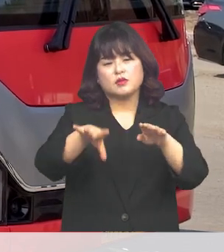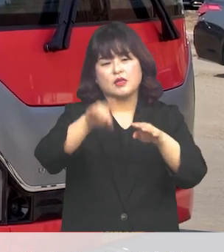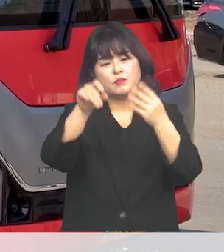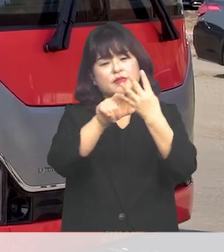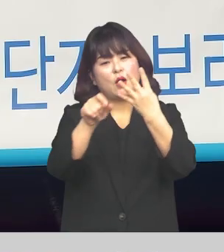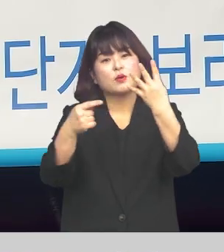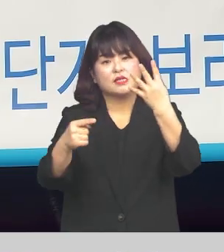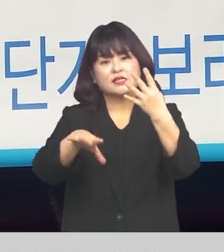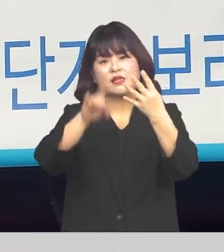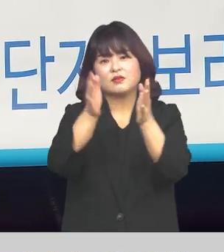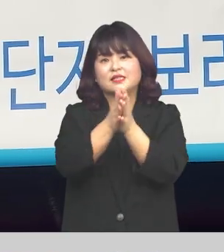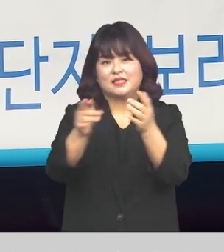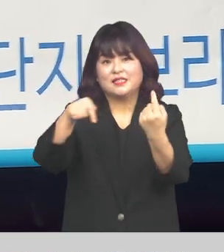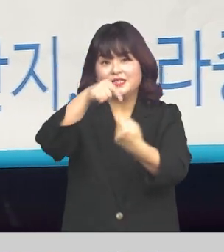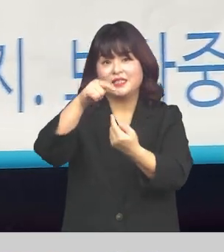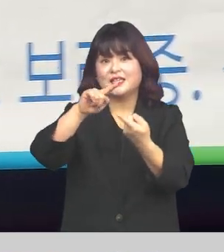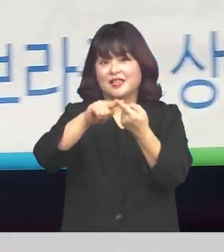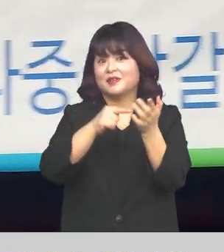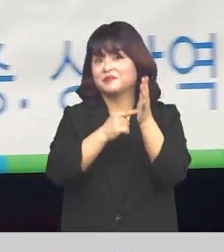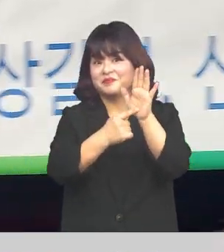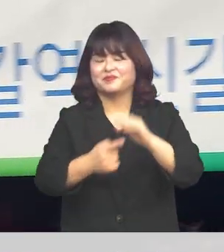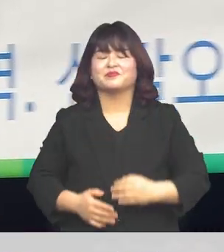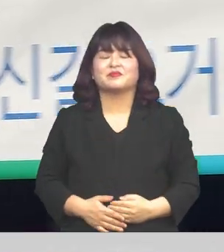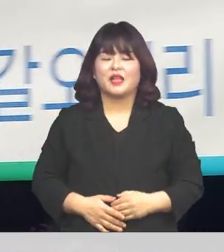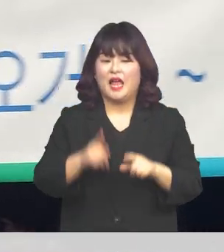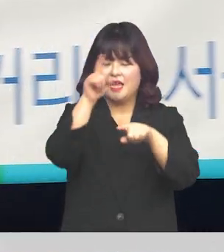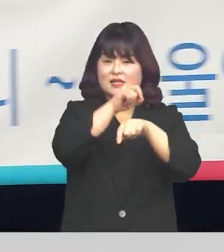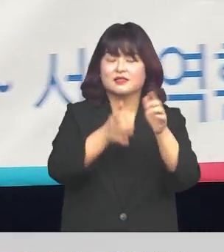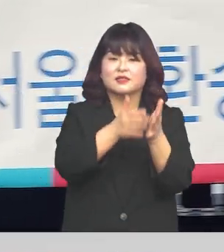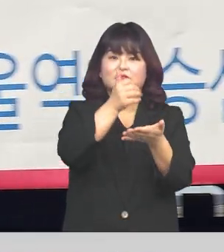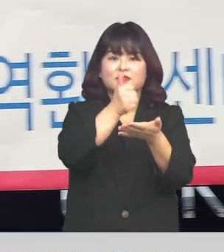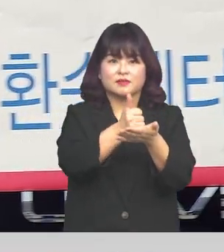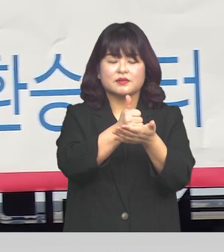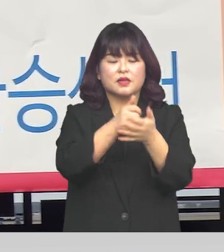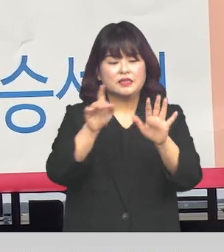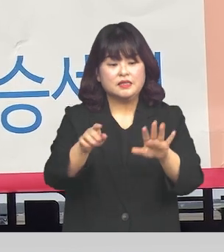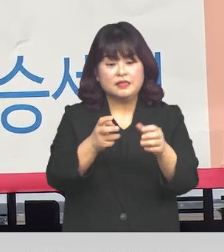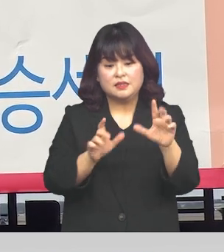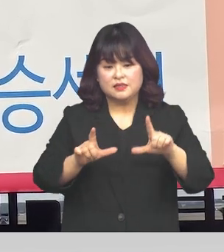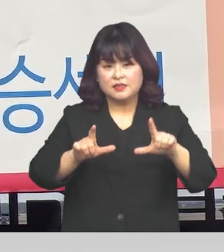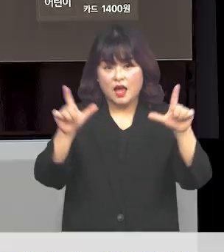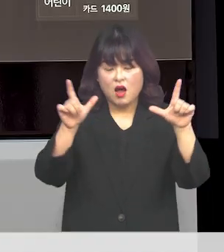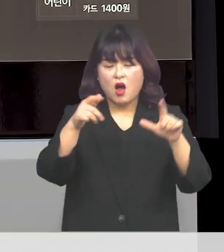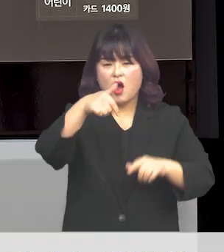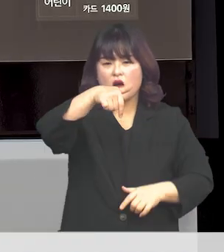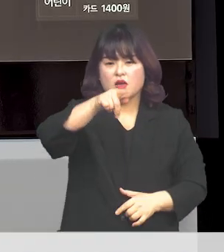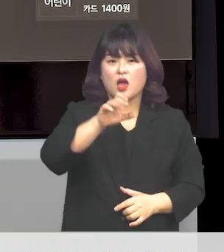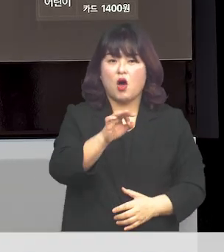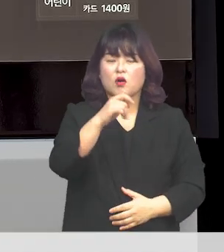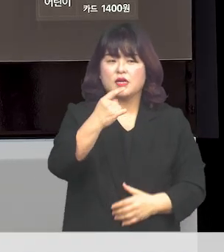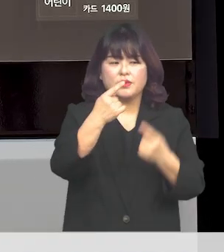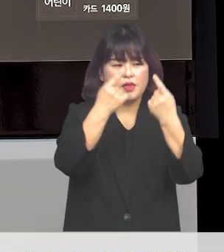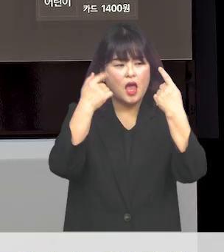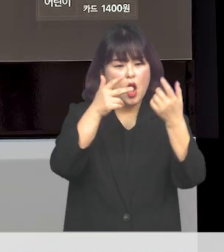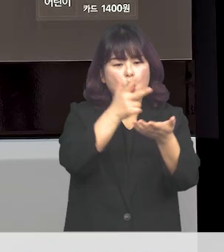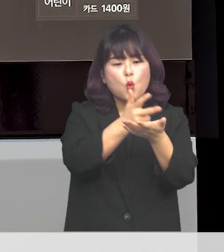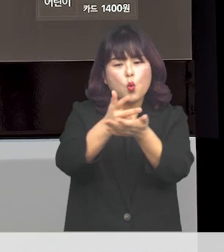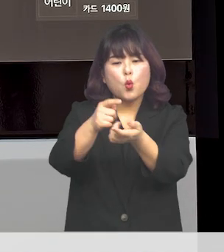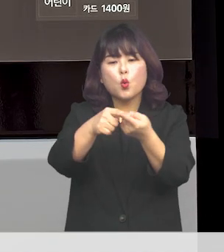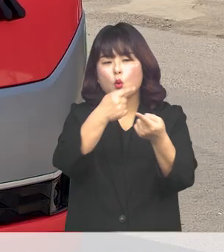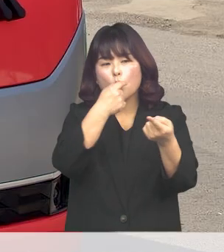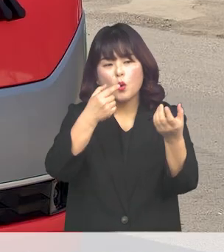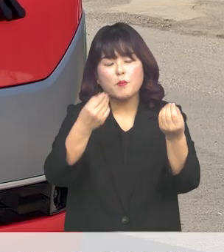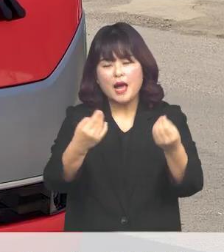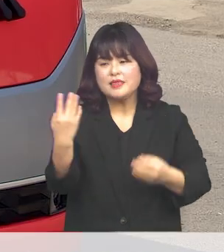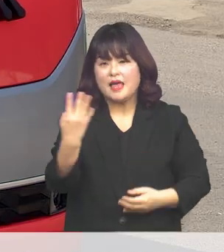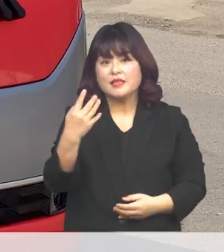정식 개통해 운행을 시작한다고 밝혔습니다. 이상일 용인특례시장은 이날 경희대학교 차고지를 방문해 운행을